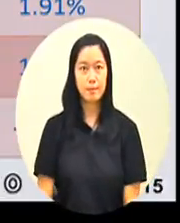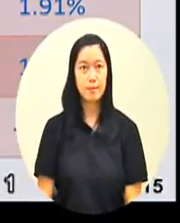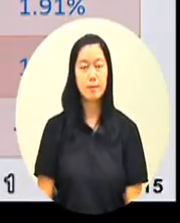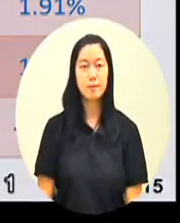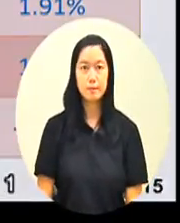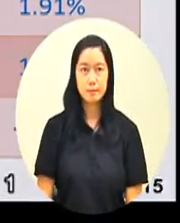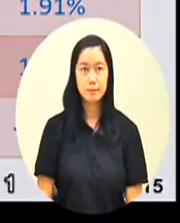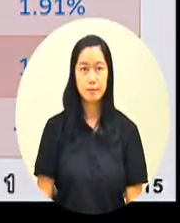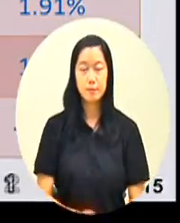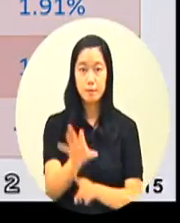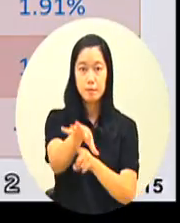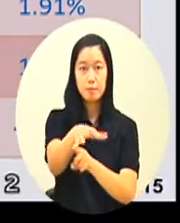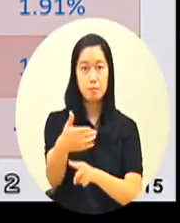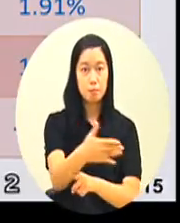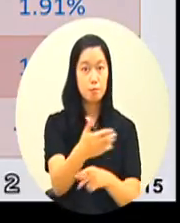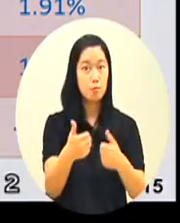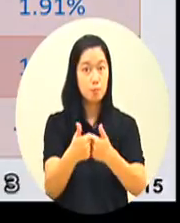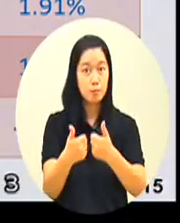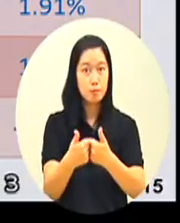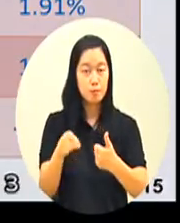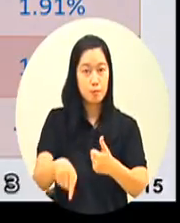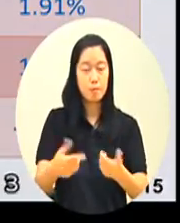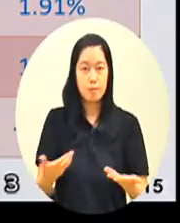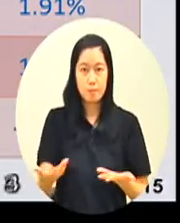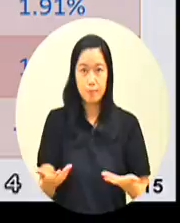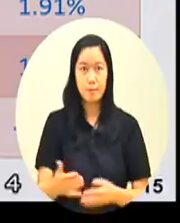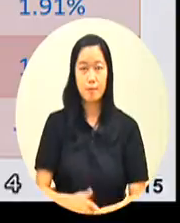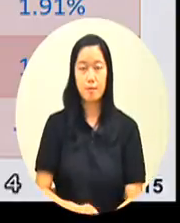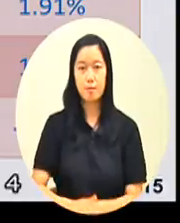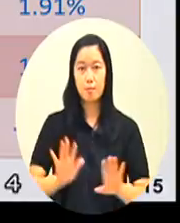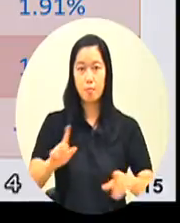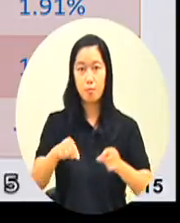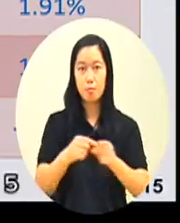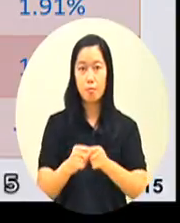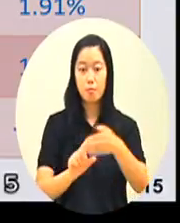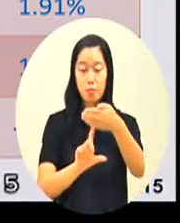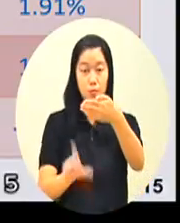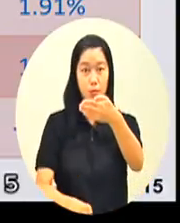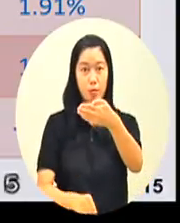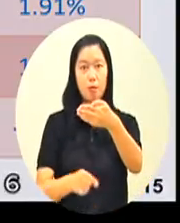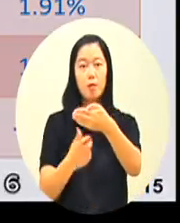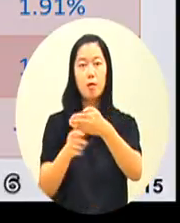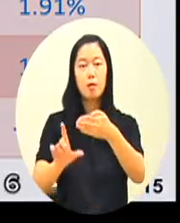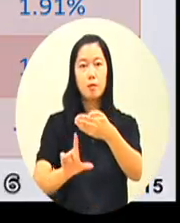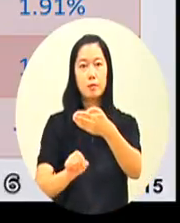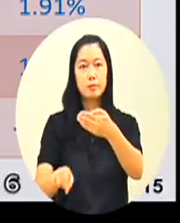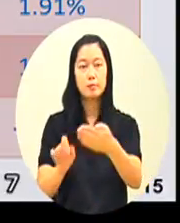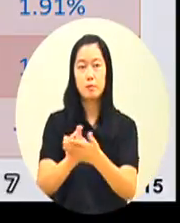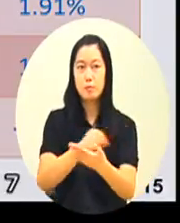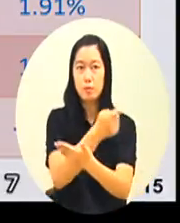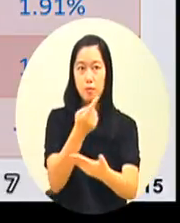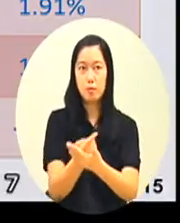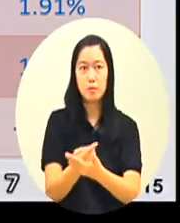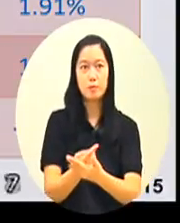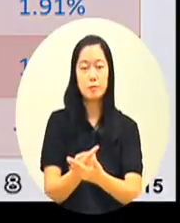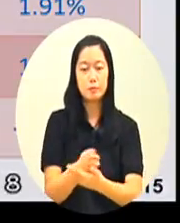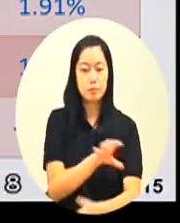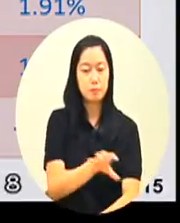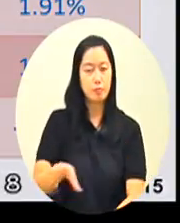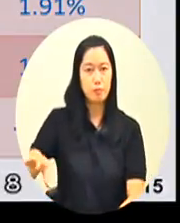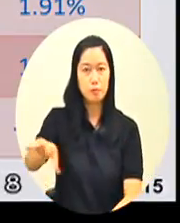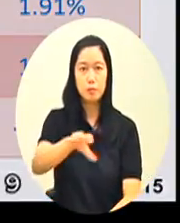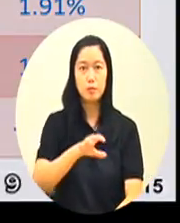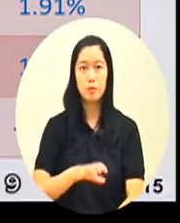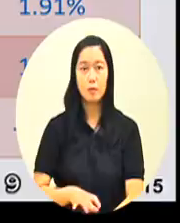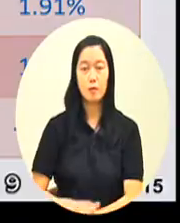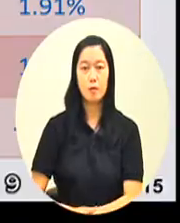那荣誉会部分我们到今年9月呢，我们整个几家的荣誉会，我们预取放